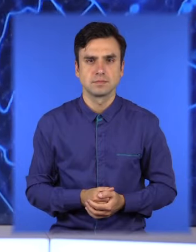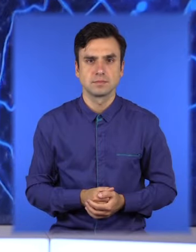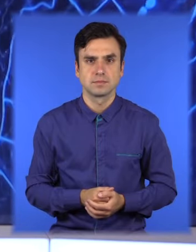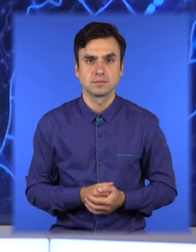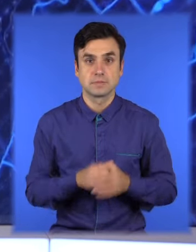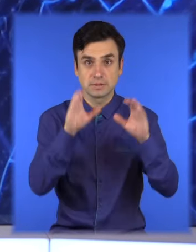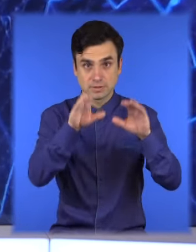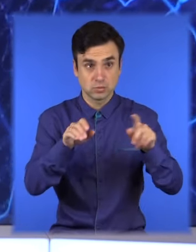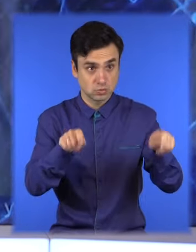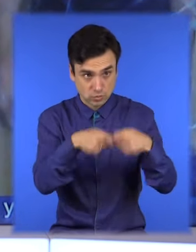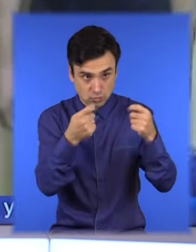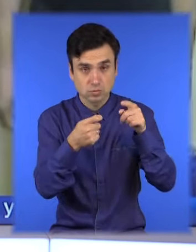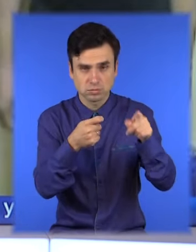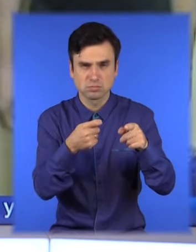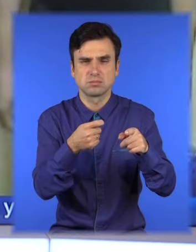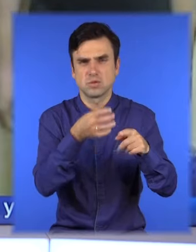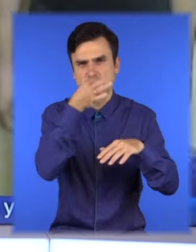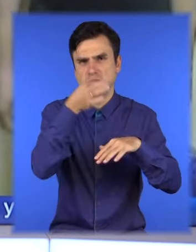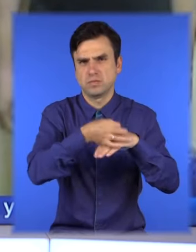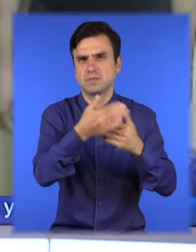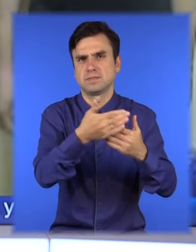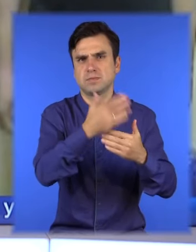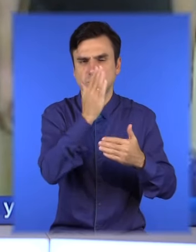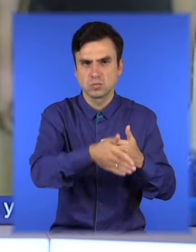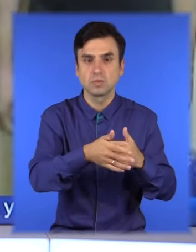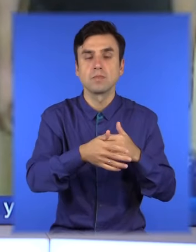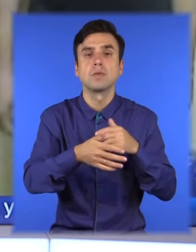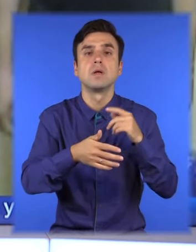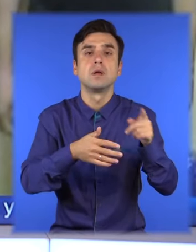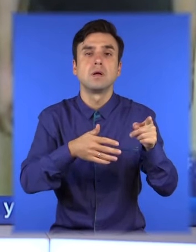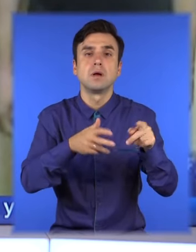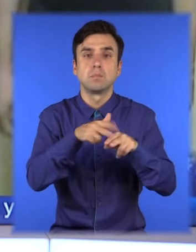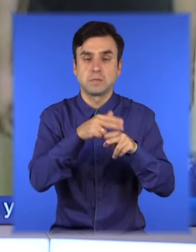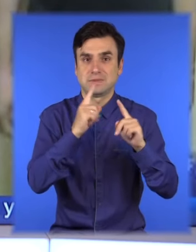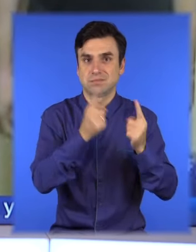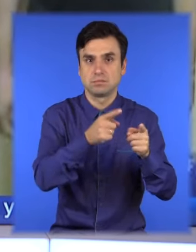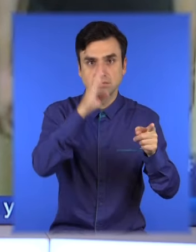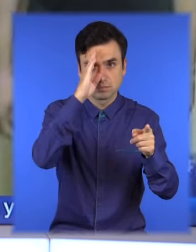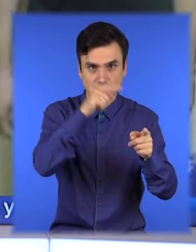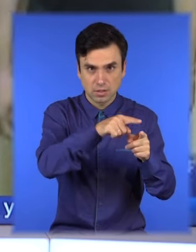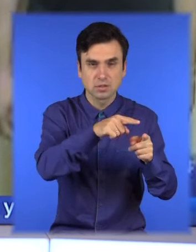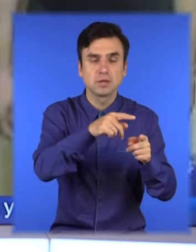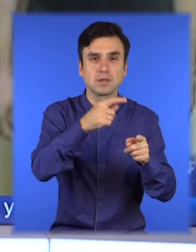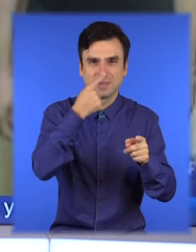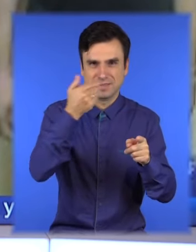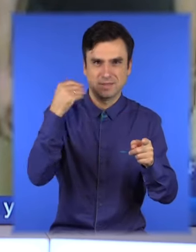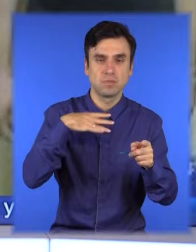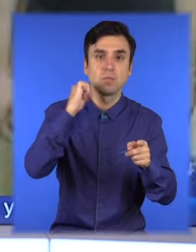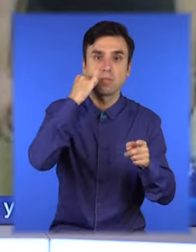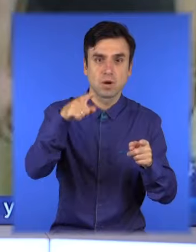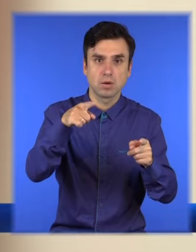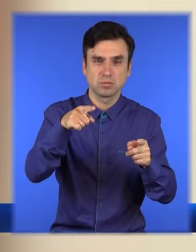Відповість за злочин. Поліцейські затримали чоловіка, якого підозрюють у вбивстві та пограбуванні бабусі. Ним виявився